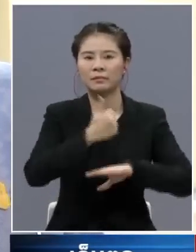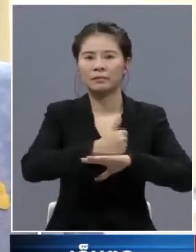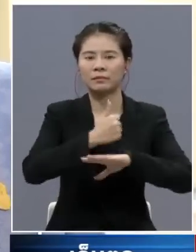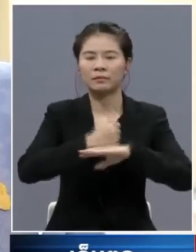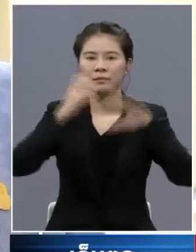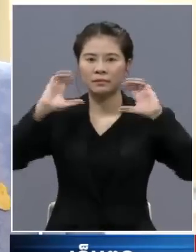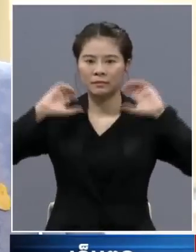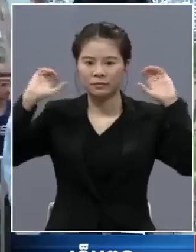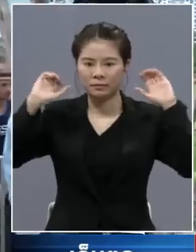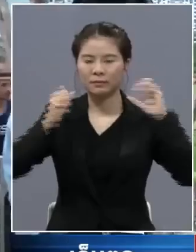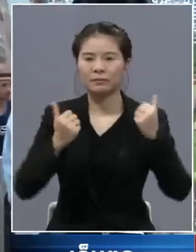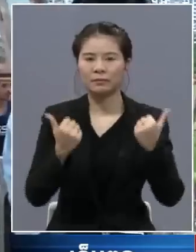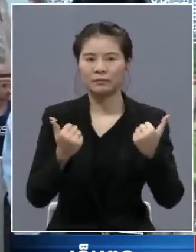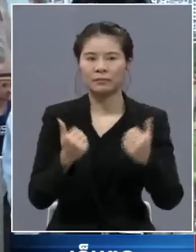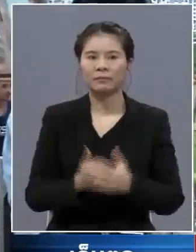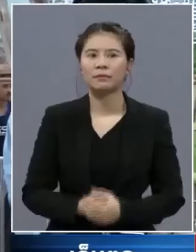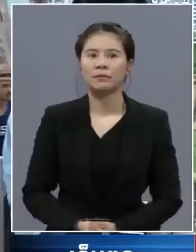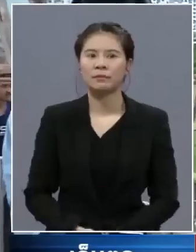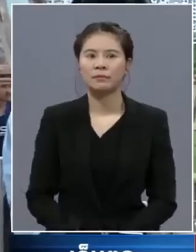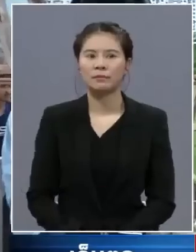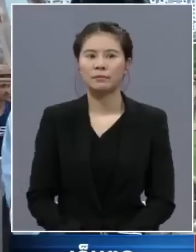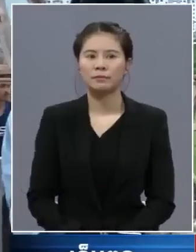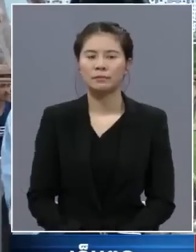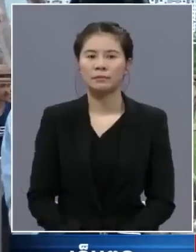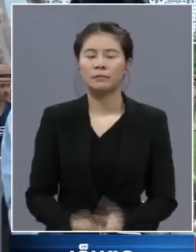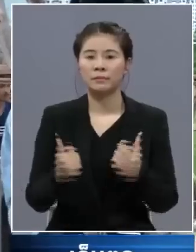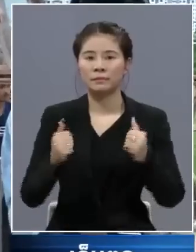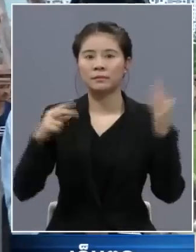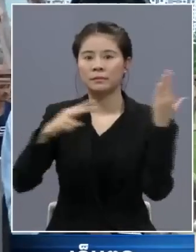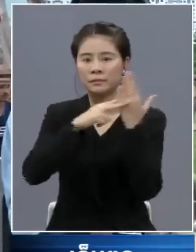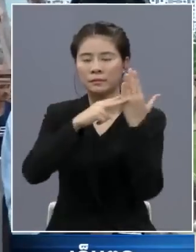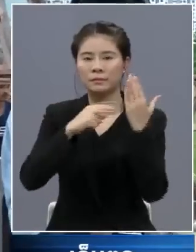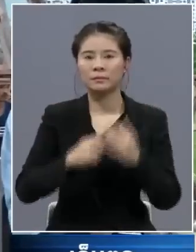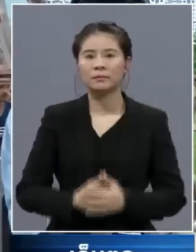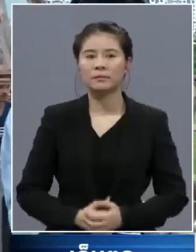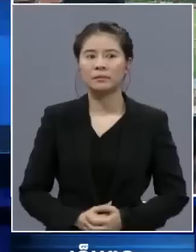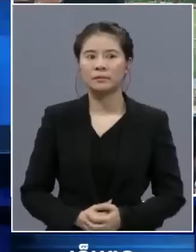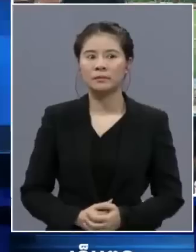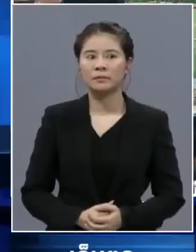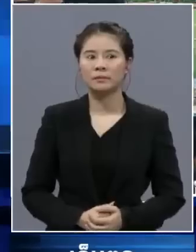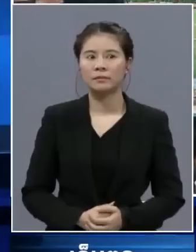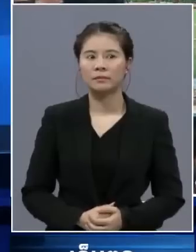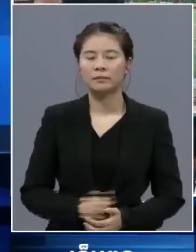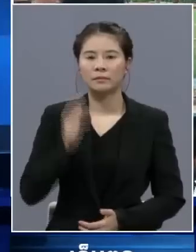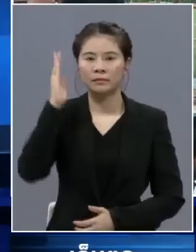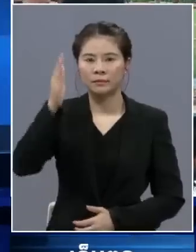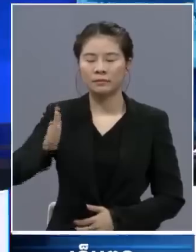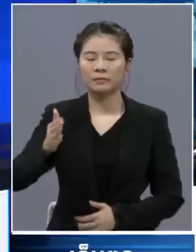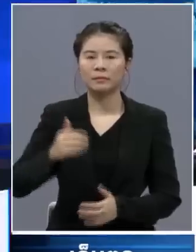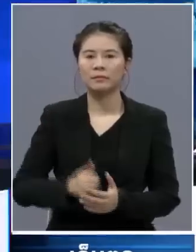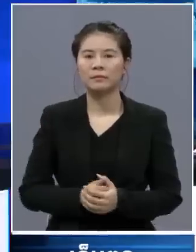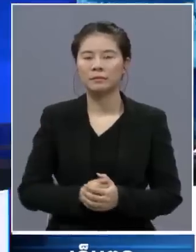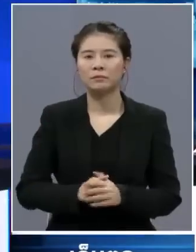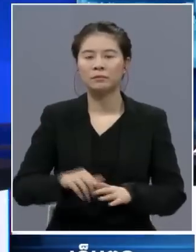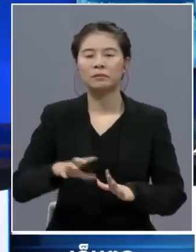รัฐบาลรักษาการณตอนนี ้ใช่ครับคุณผู้ชมครับเดี๋ยวเราพักกันครู่หนึ่งนะครับช่วงหน้าไปดูอีกหนึ่งประเด็นร้อนกันหน่อย